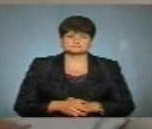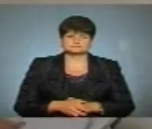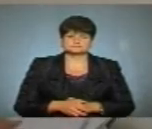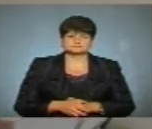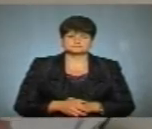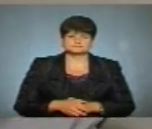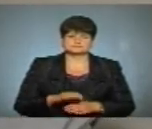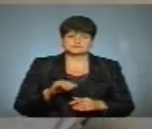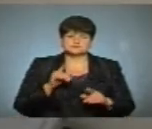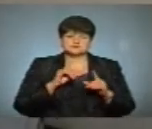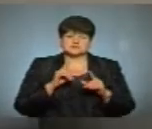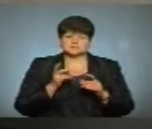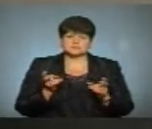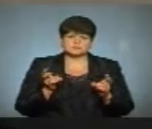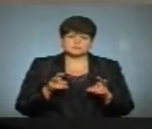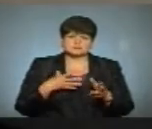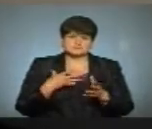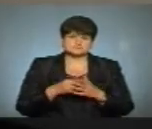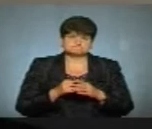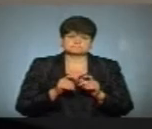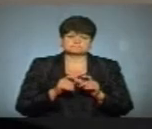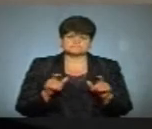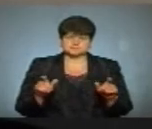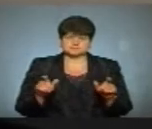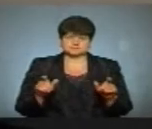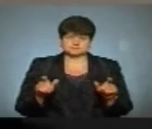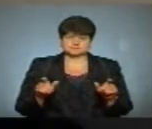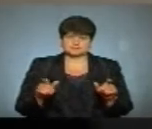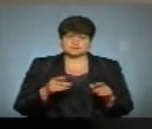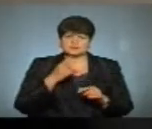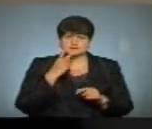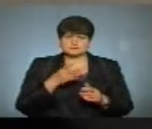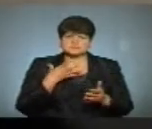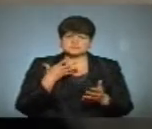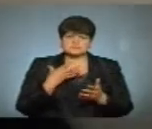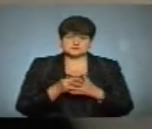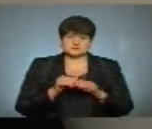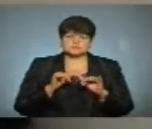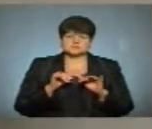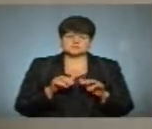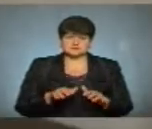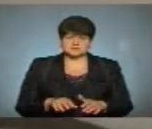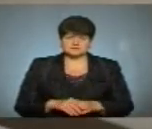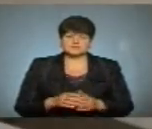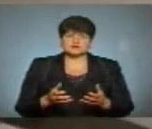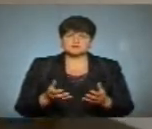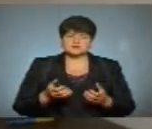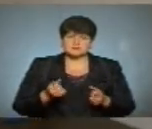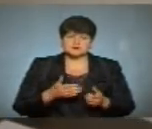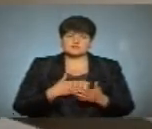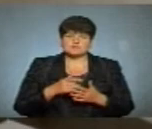Після наради ми зазвичай приходимо на свій опорний пункт, дивимося в свої поточні справи, приймаємо